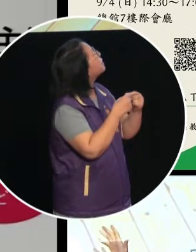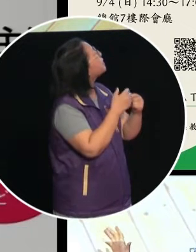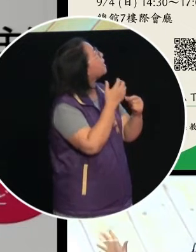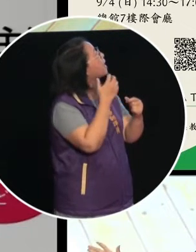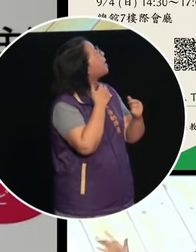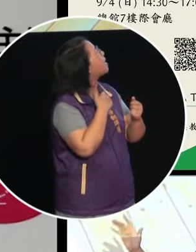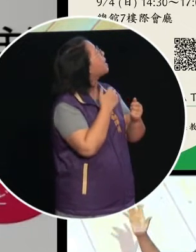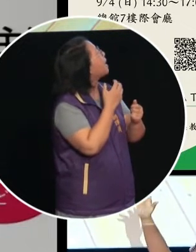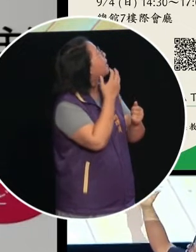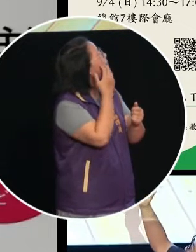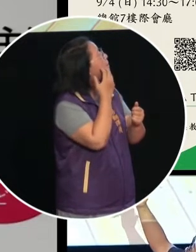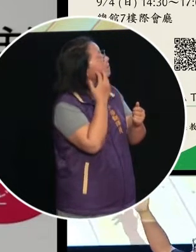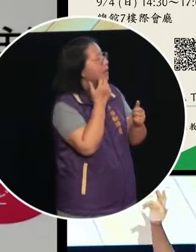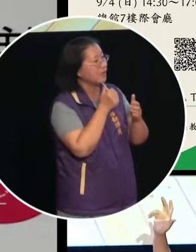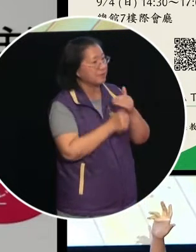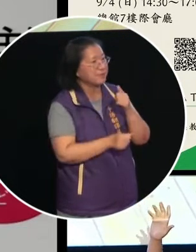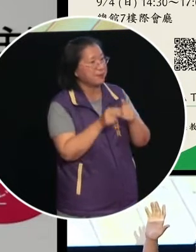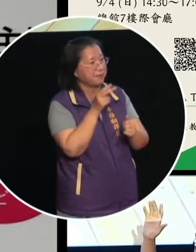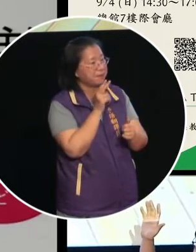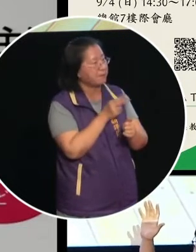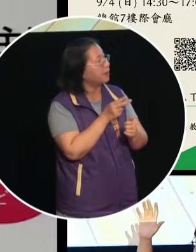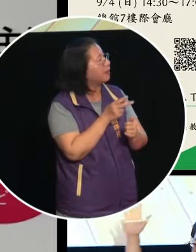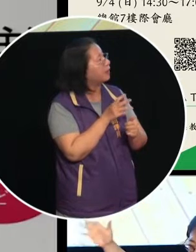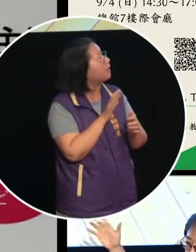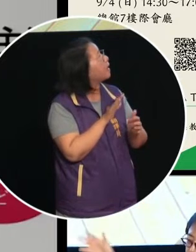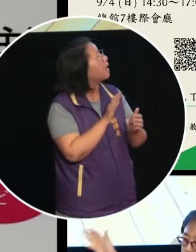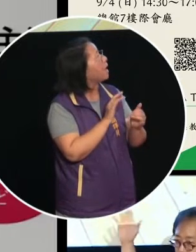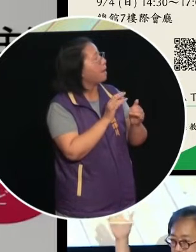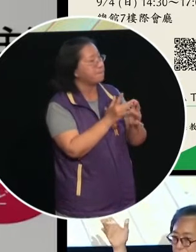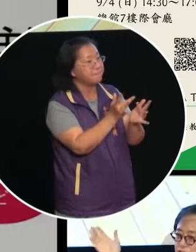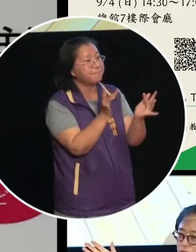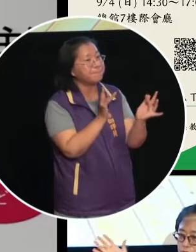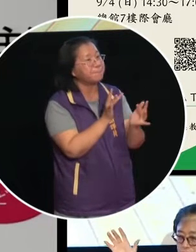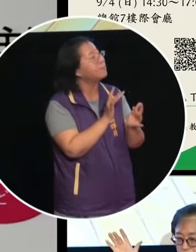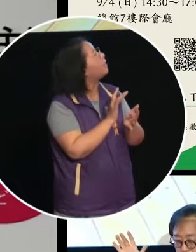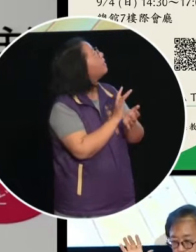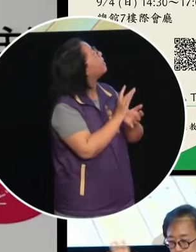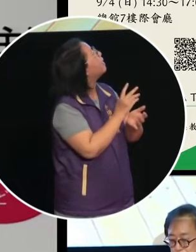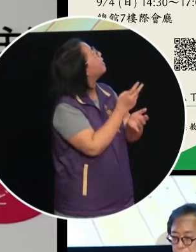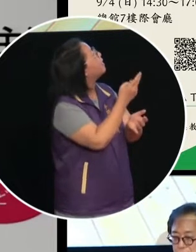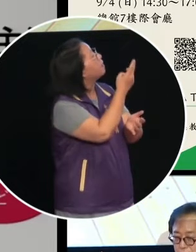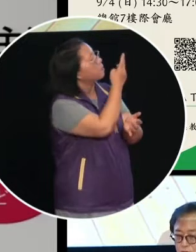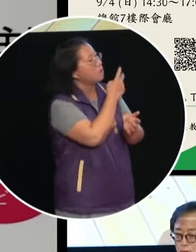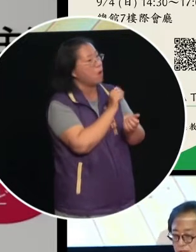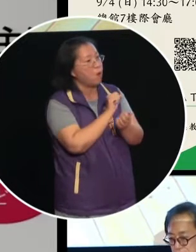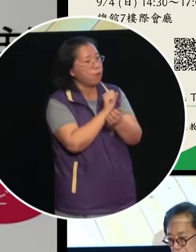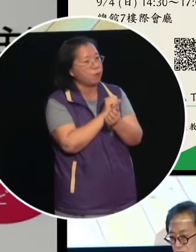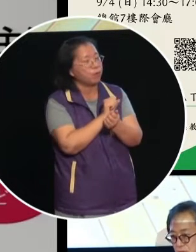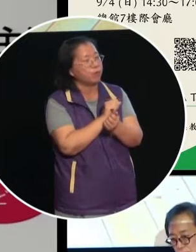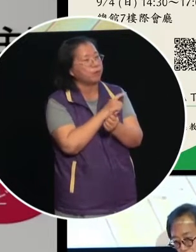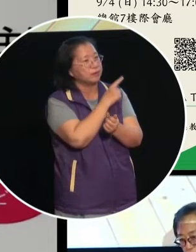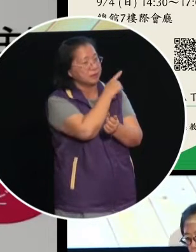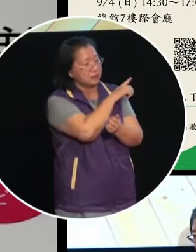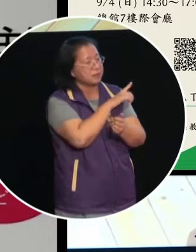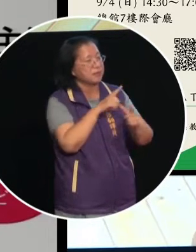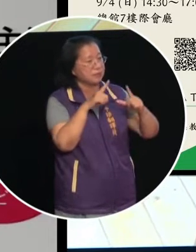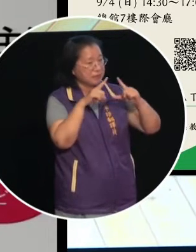中派的茂木先生，这三角新三角已经变成日本的